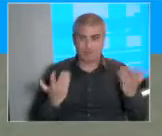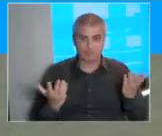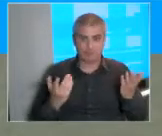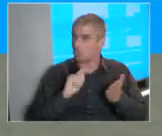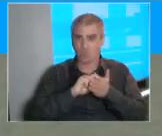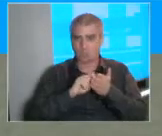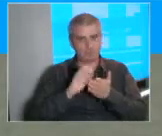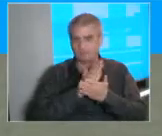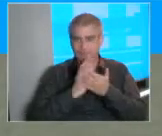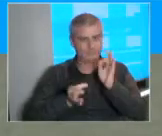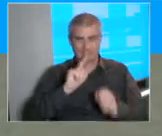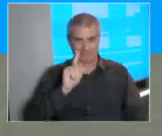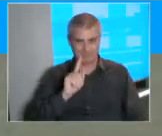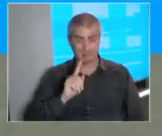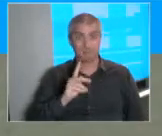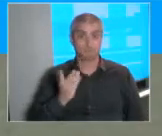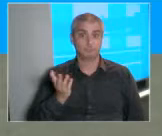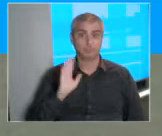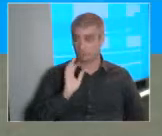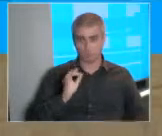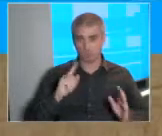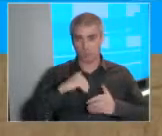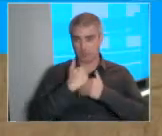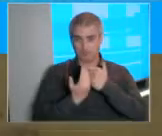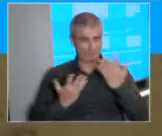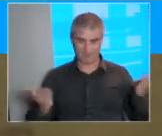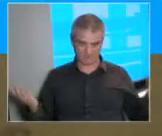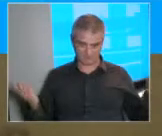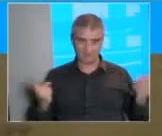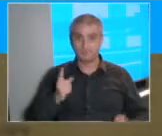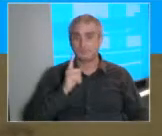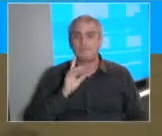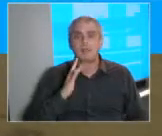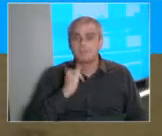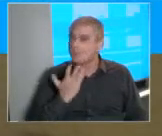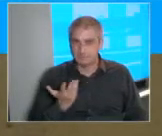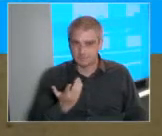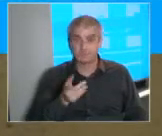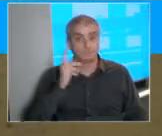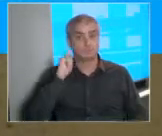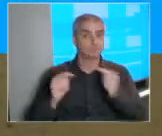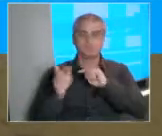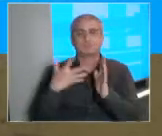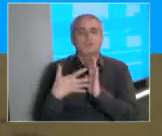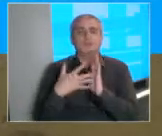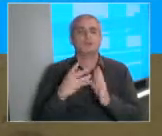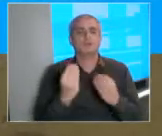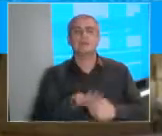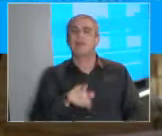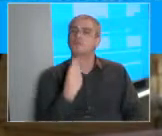לא כותבים על זה פסקי דין. וגם עורכי דין לא ממש מתפרנסים מזה. אבל מה כן, כשיש מחלוקת, צריך לבדוק מה טובת